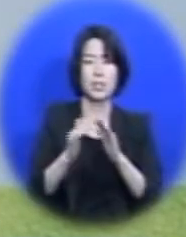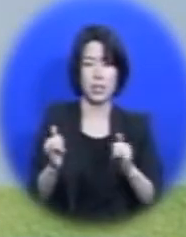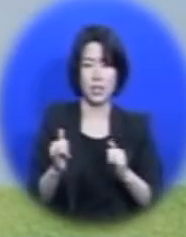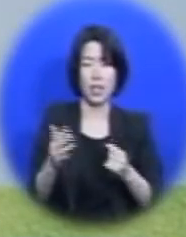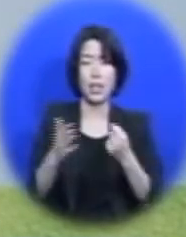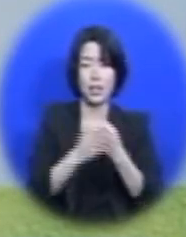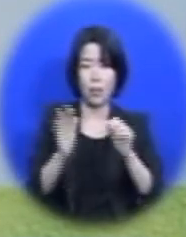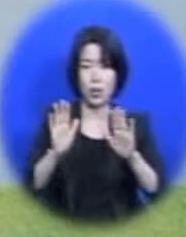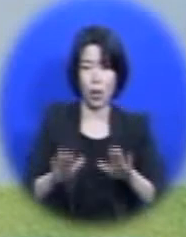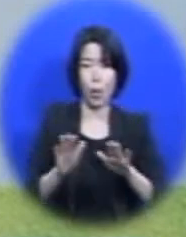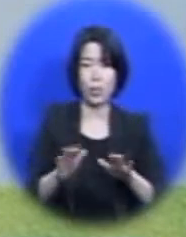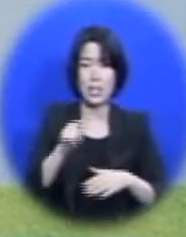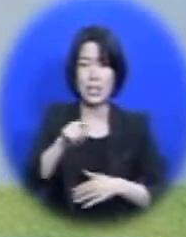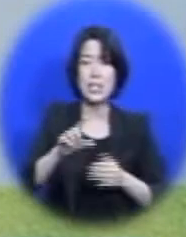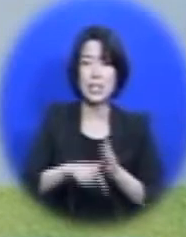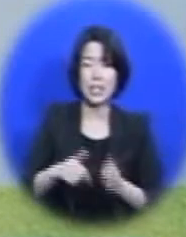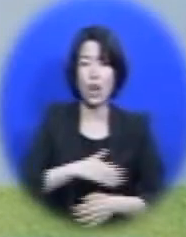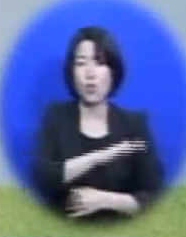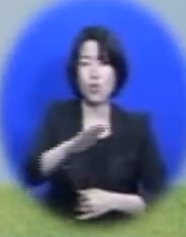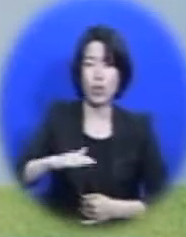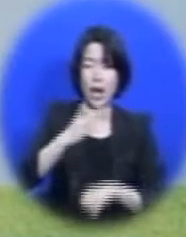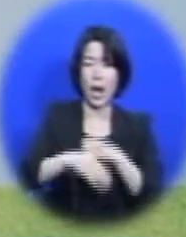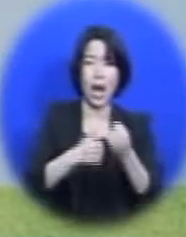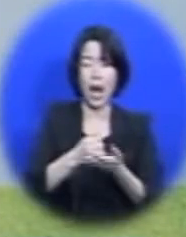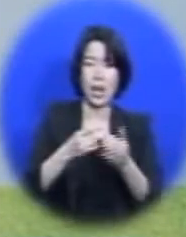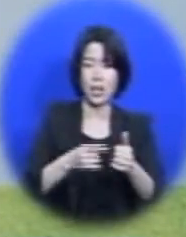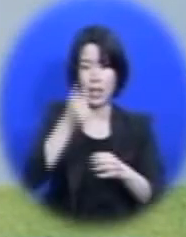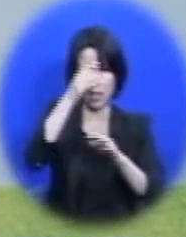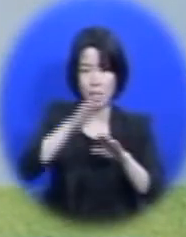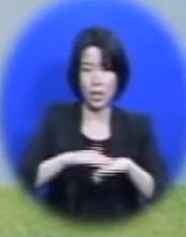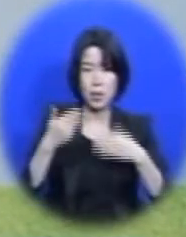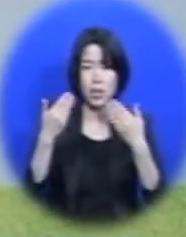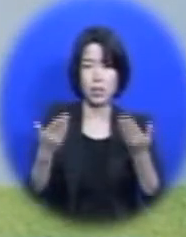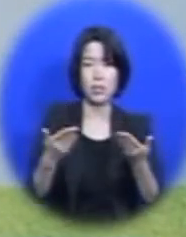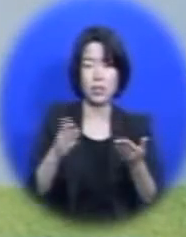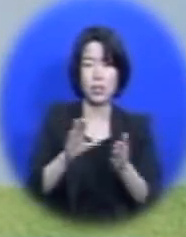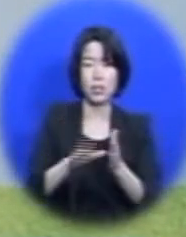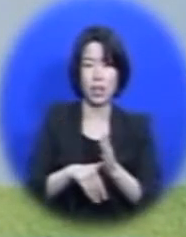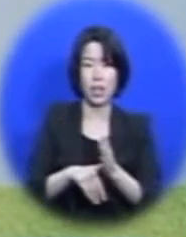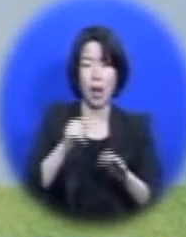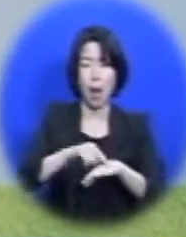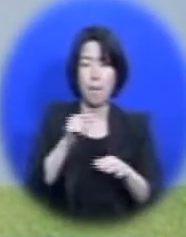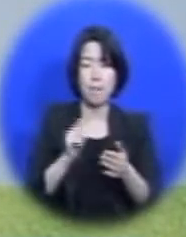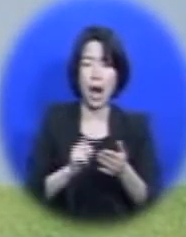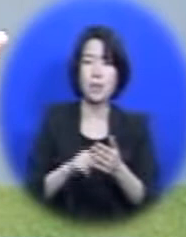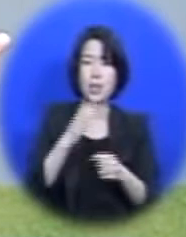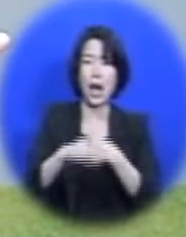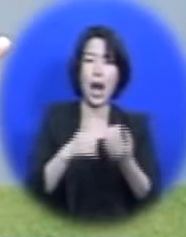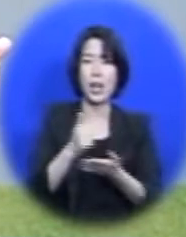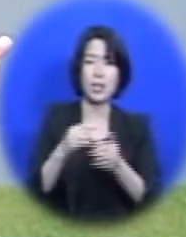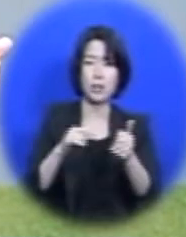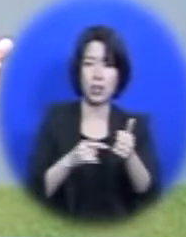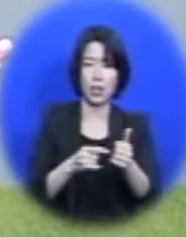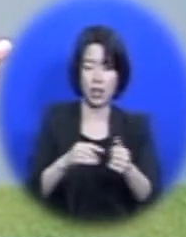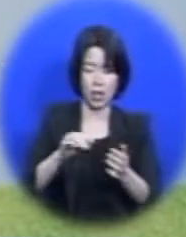그러므로 오늘 이 시간 우리가 하나님께 예배를 드리는데 마음을 하나님께 드러내셔야